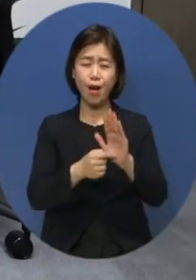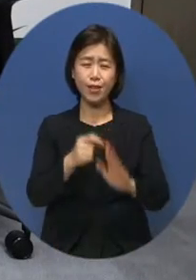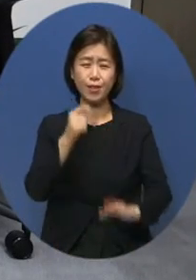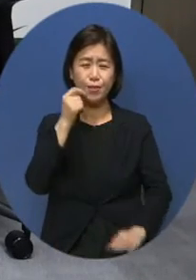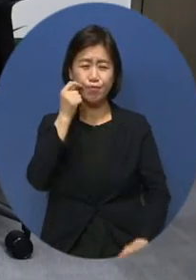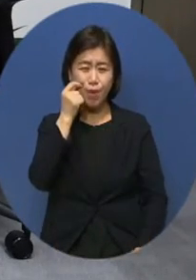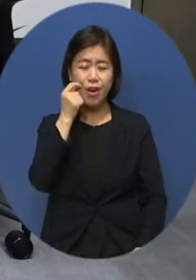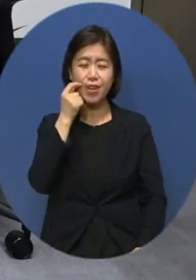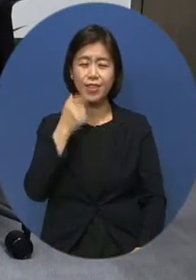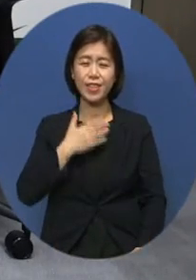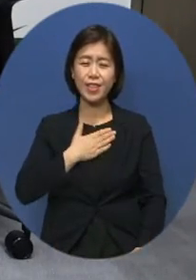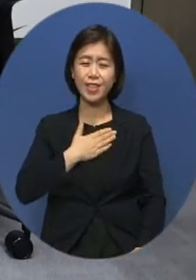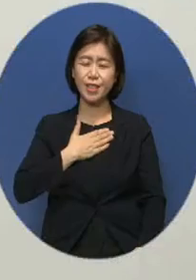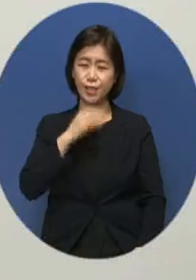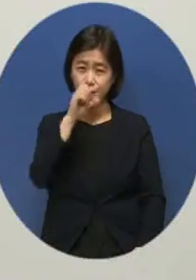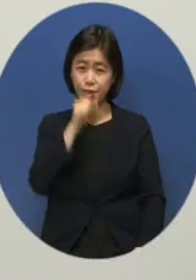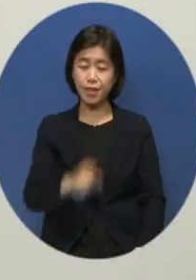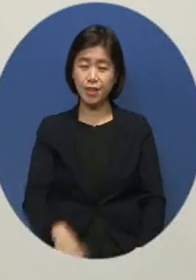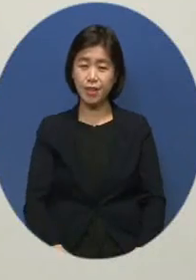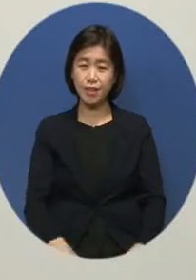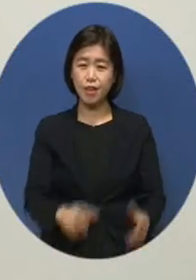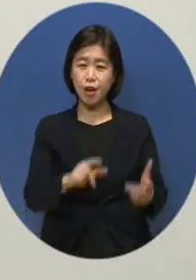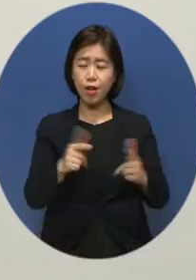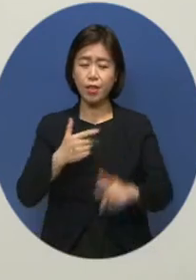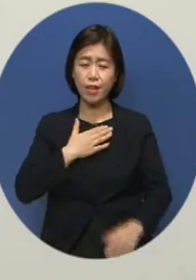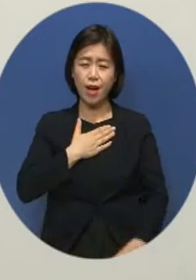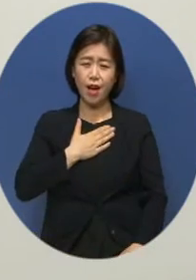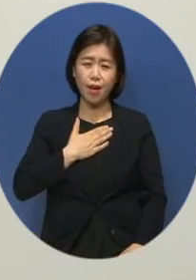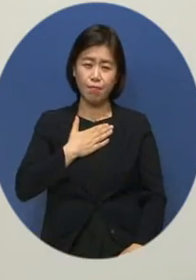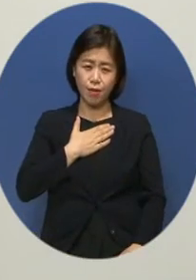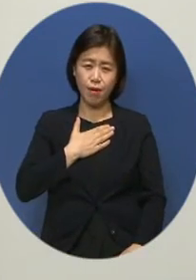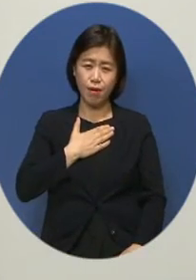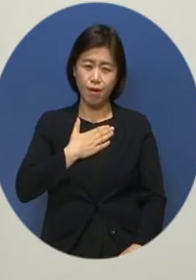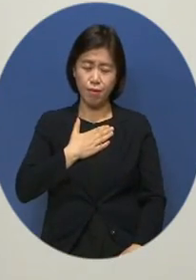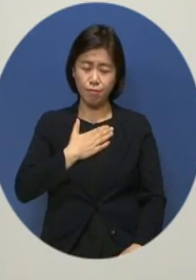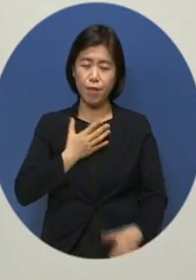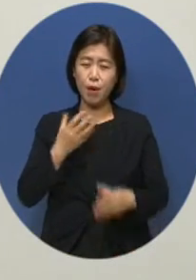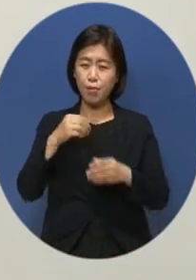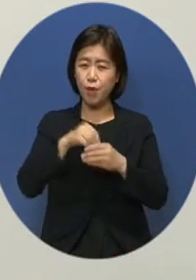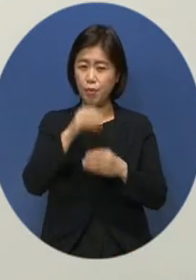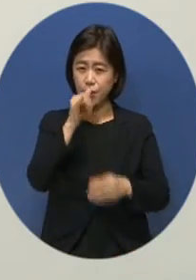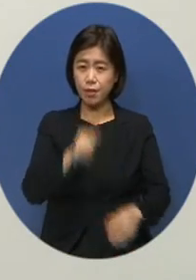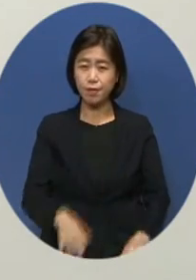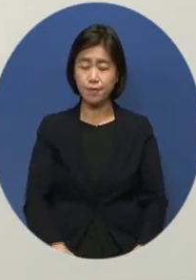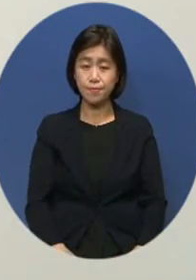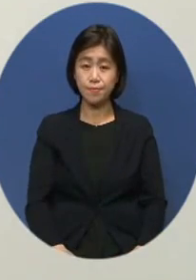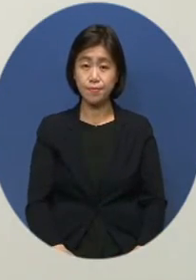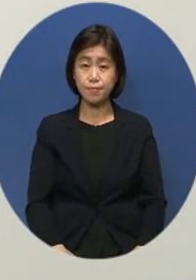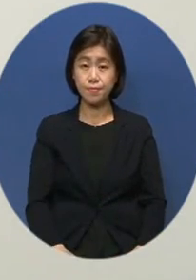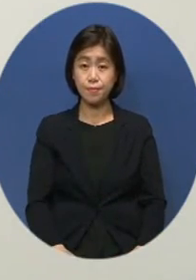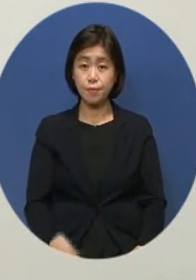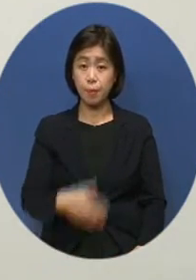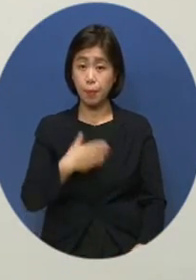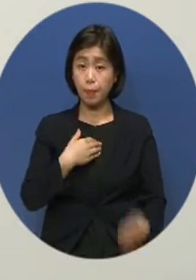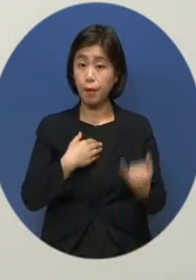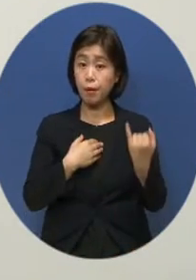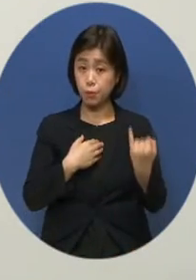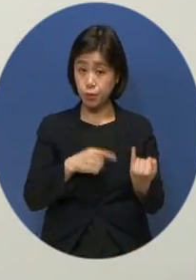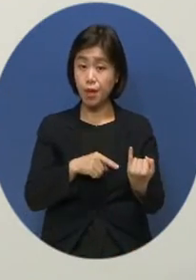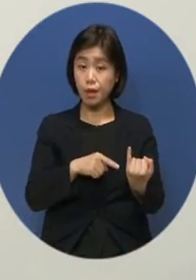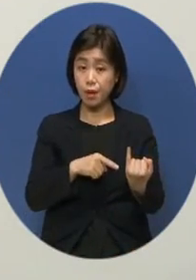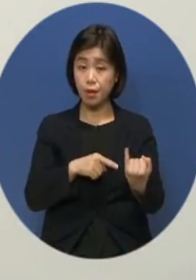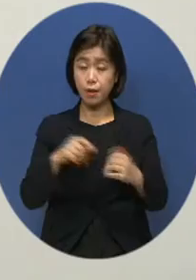기분이었어요. 너무 여러 가지 감정들이 있었어서 왜냐하면 정말 이제 제 동생도 활동